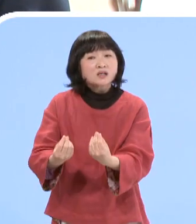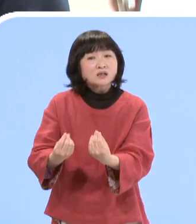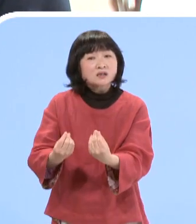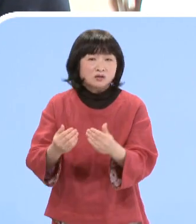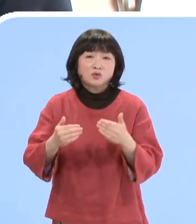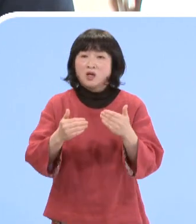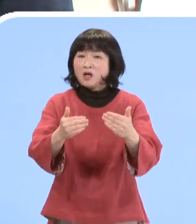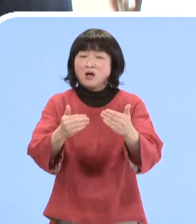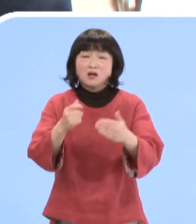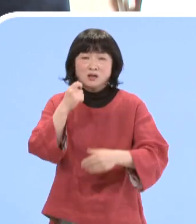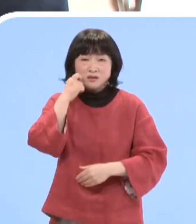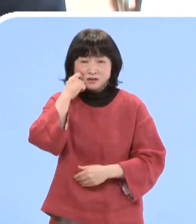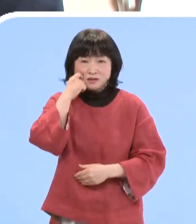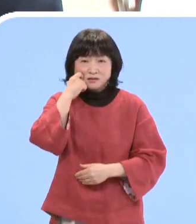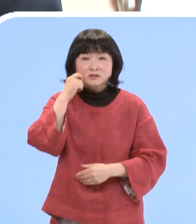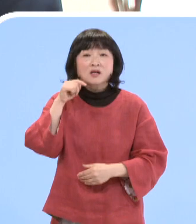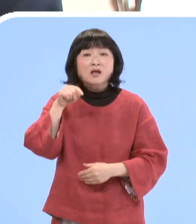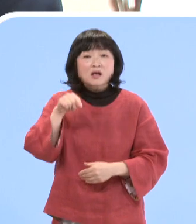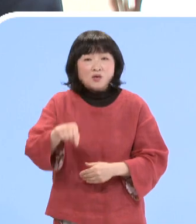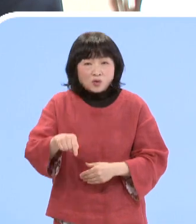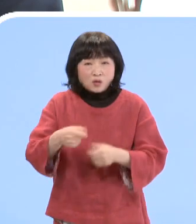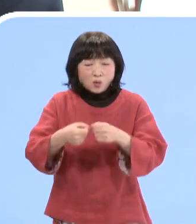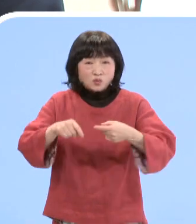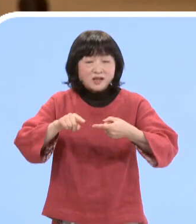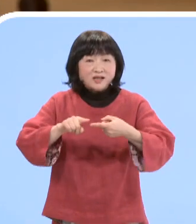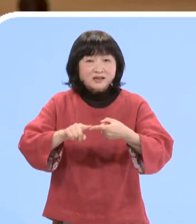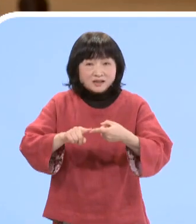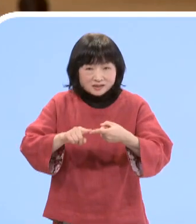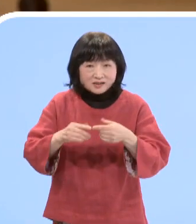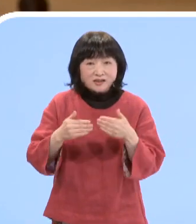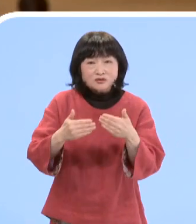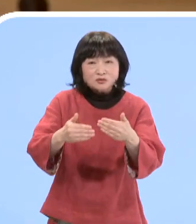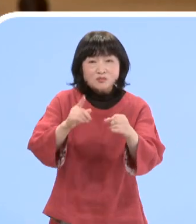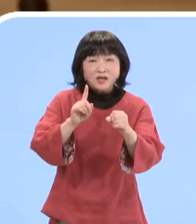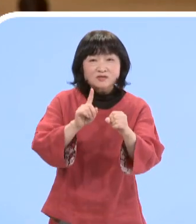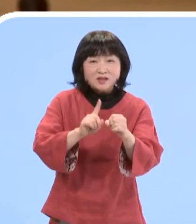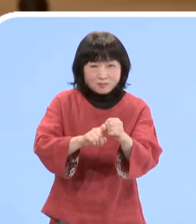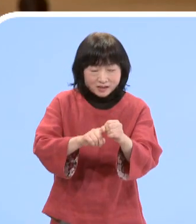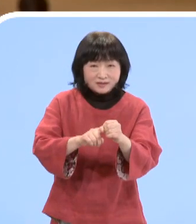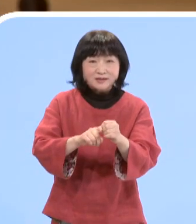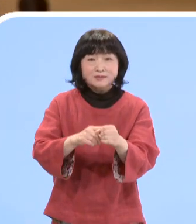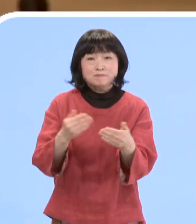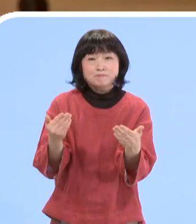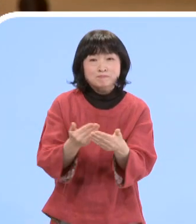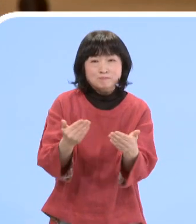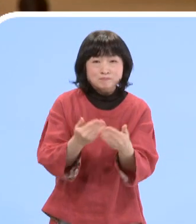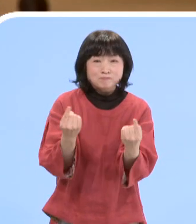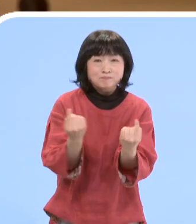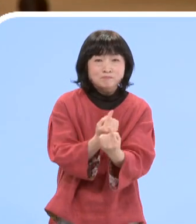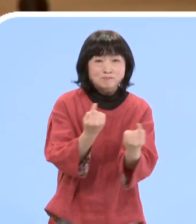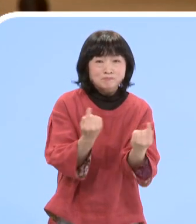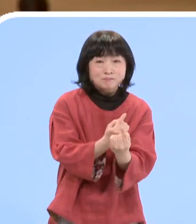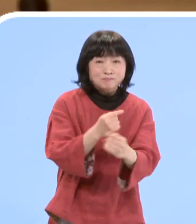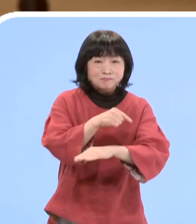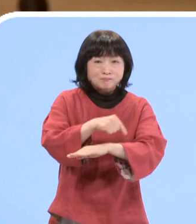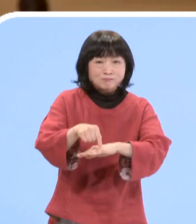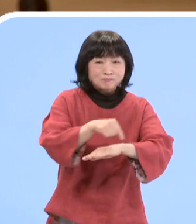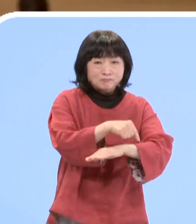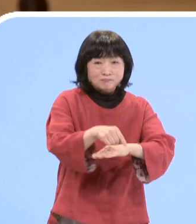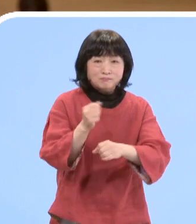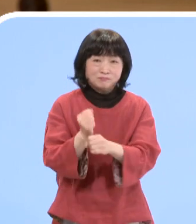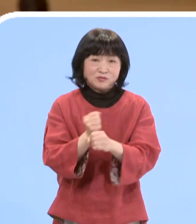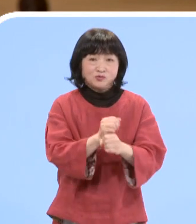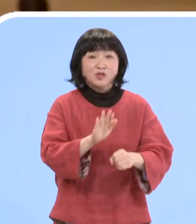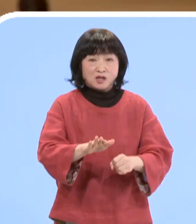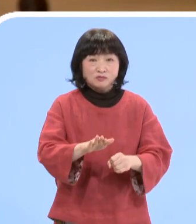けじゃありませんの で、 そうです、ね、 これをですね、はい、具体的に進めていく事業化をしなくてはいけないという意味で、はい、その